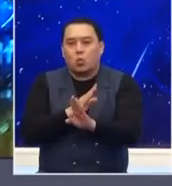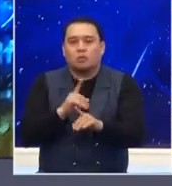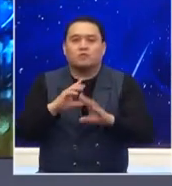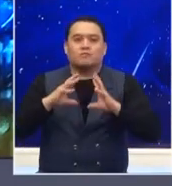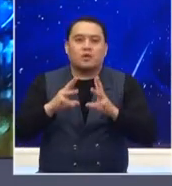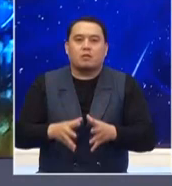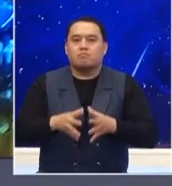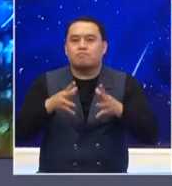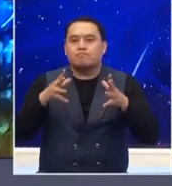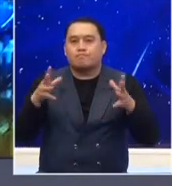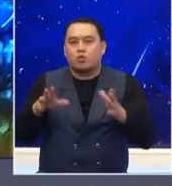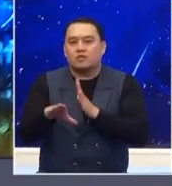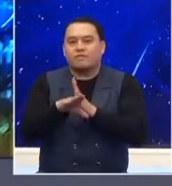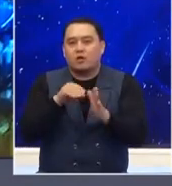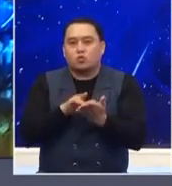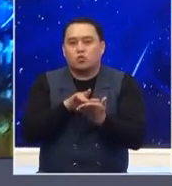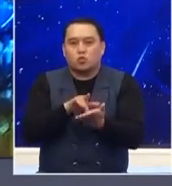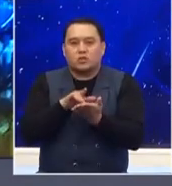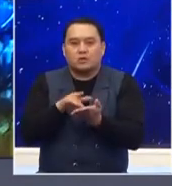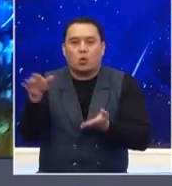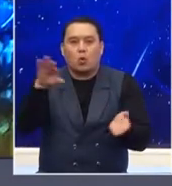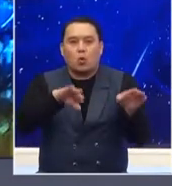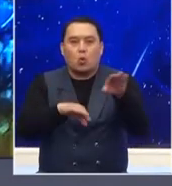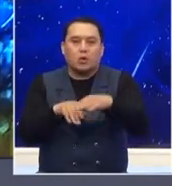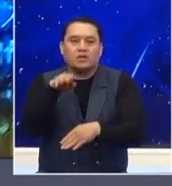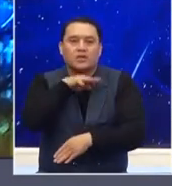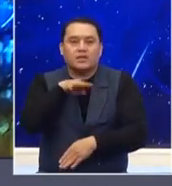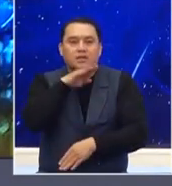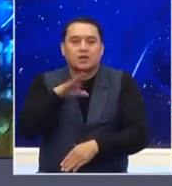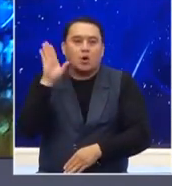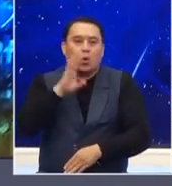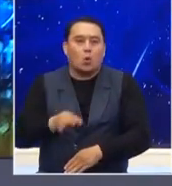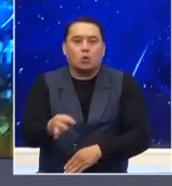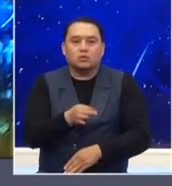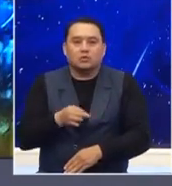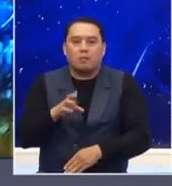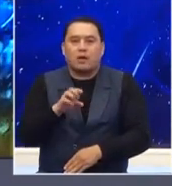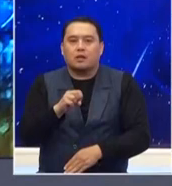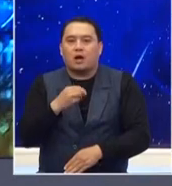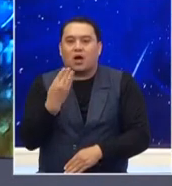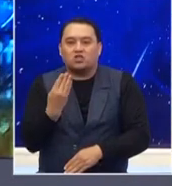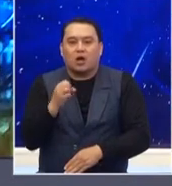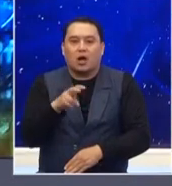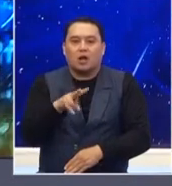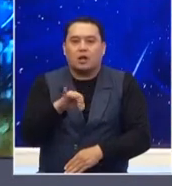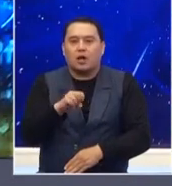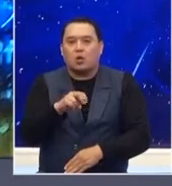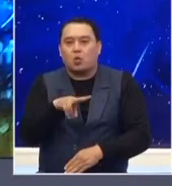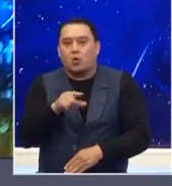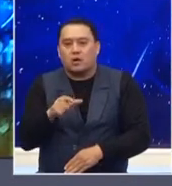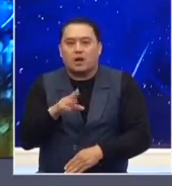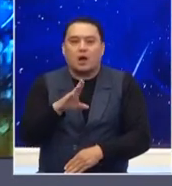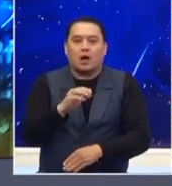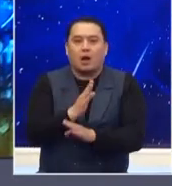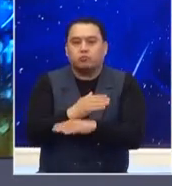мире, большие ставки делаются на внутренний туризм. Горный кластер, Текели, озера Балхаш и Алаколь, водохранилище Хапшигай и